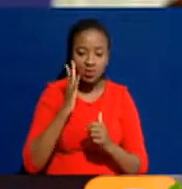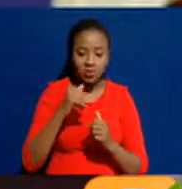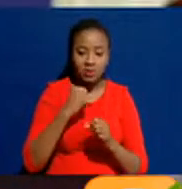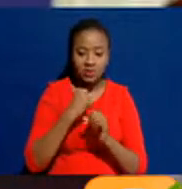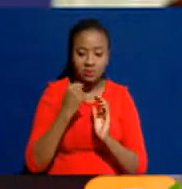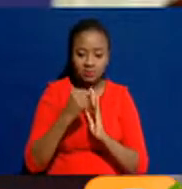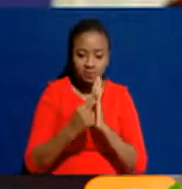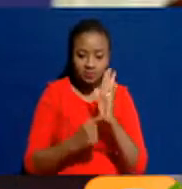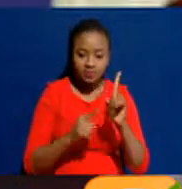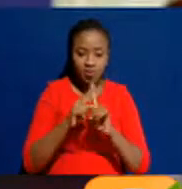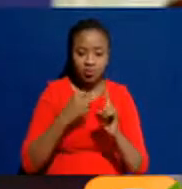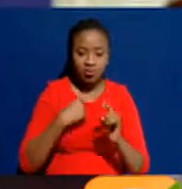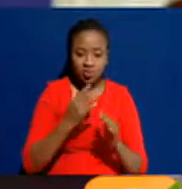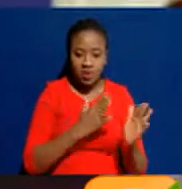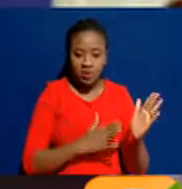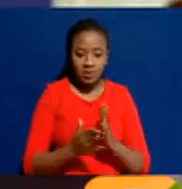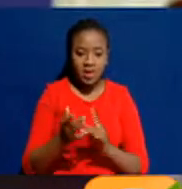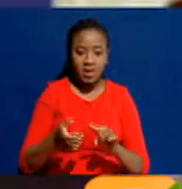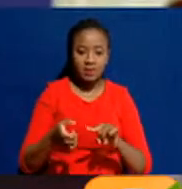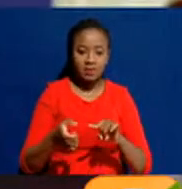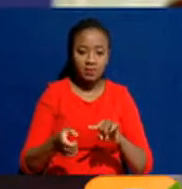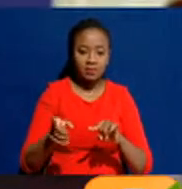tumeweka mambo ya ujasusi,